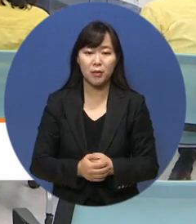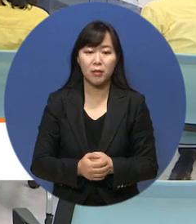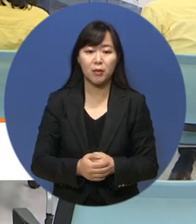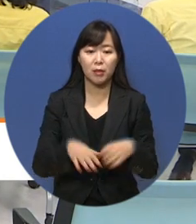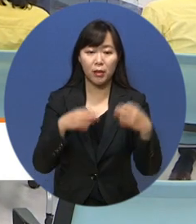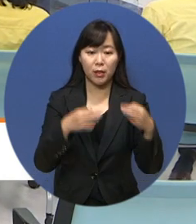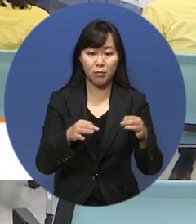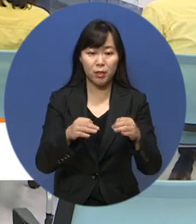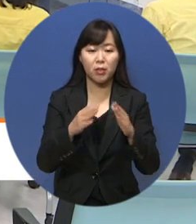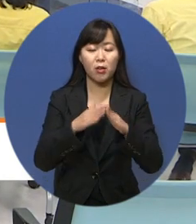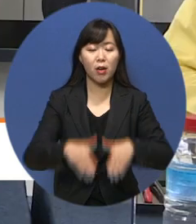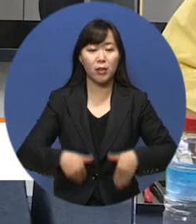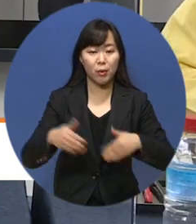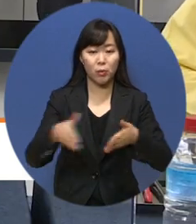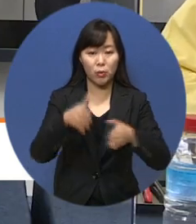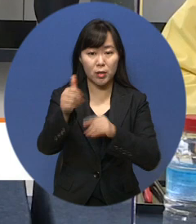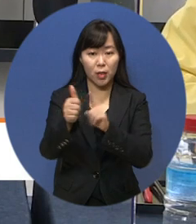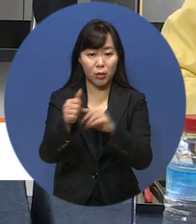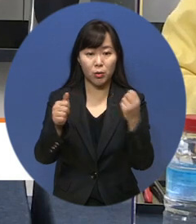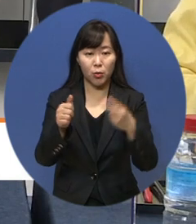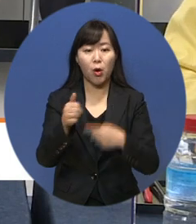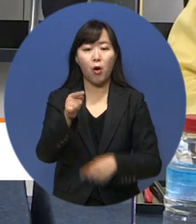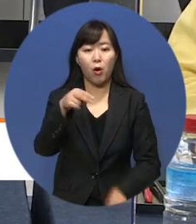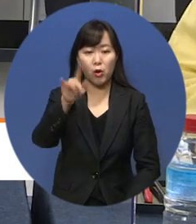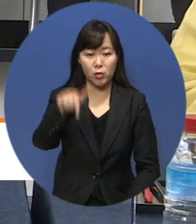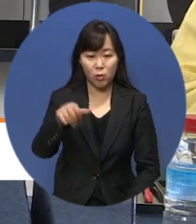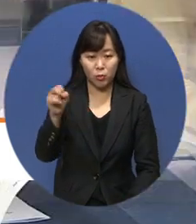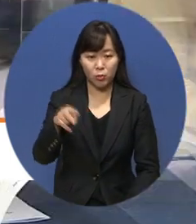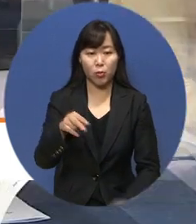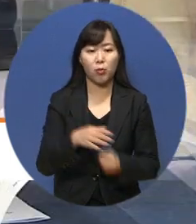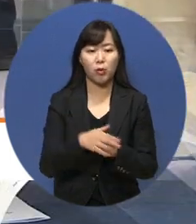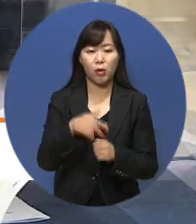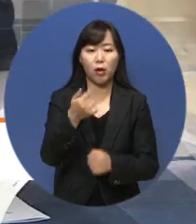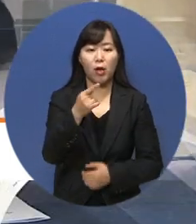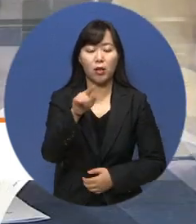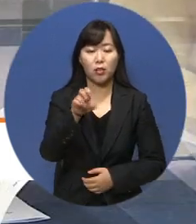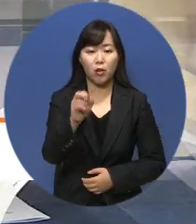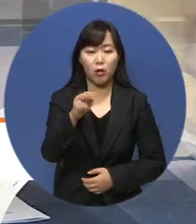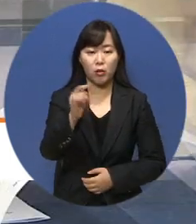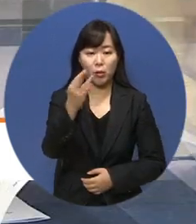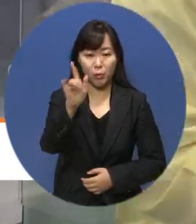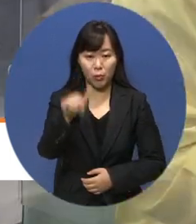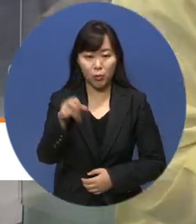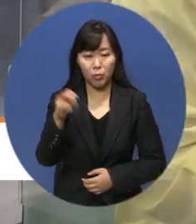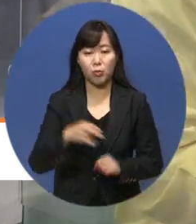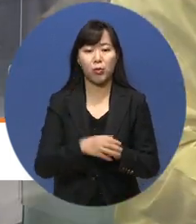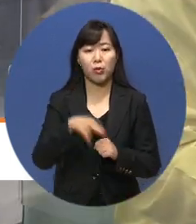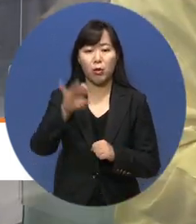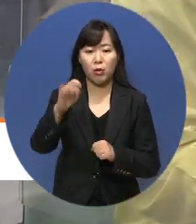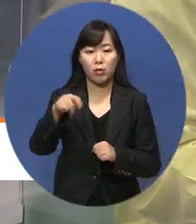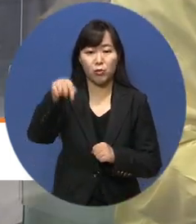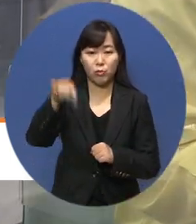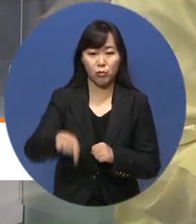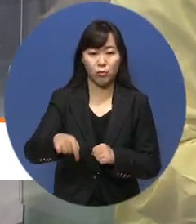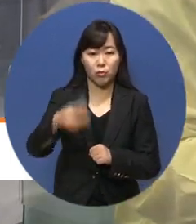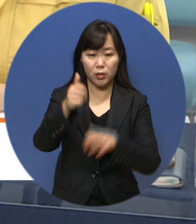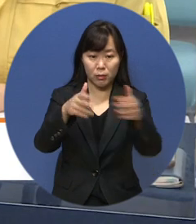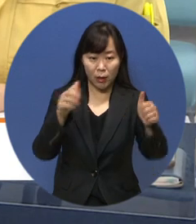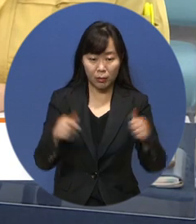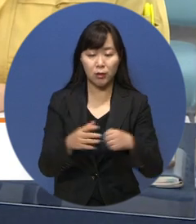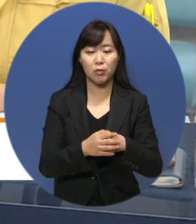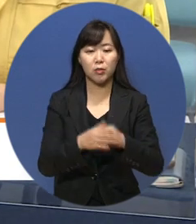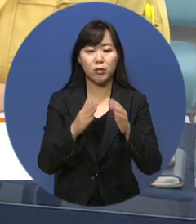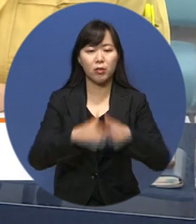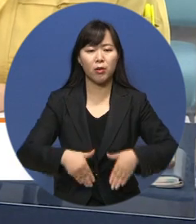김영록 전라남도 지사를 비롯해 허석 순천시장 과정 현보 광양 시장 선수 여수 보 시장은